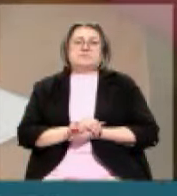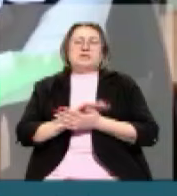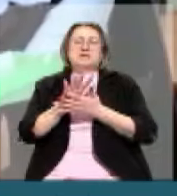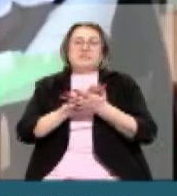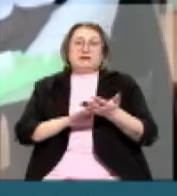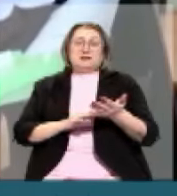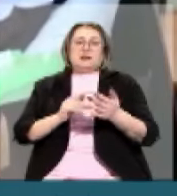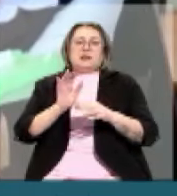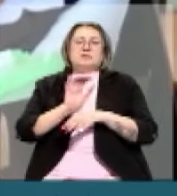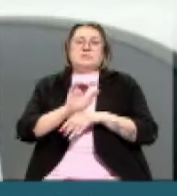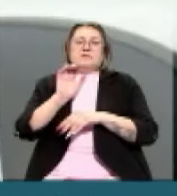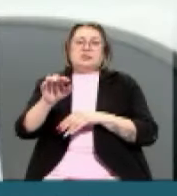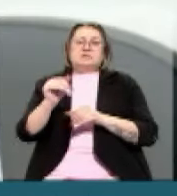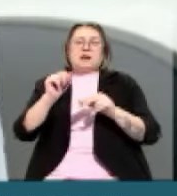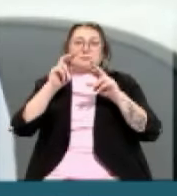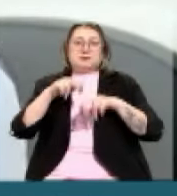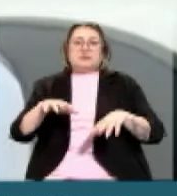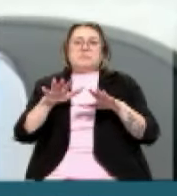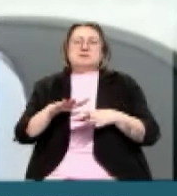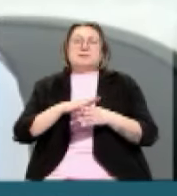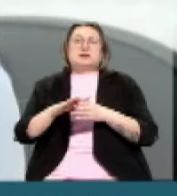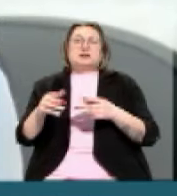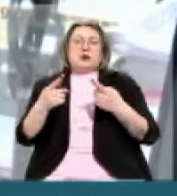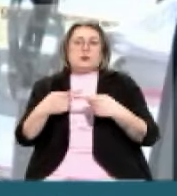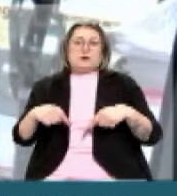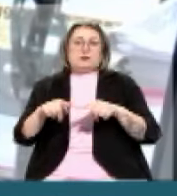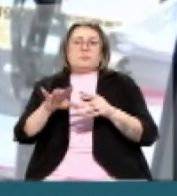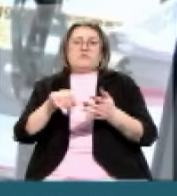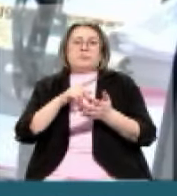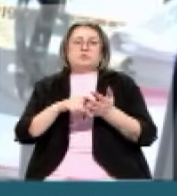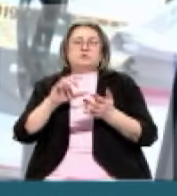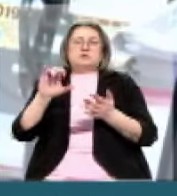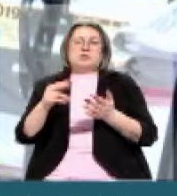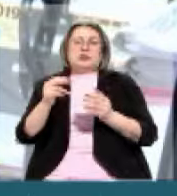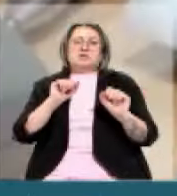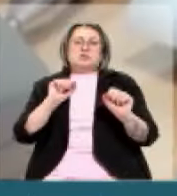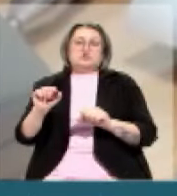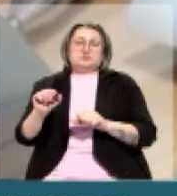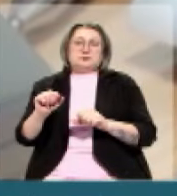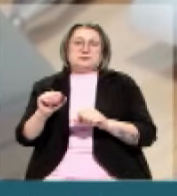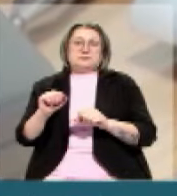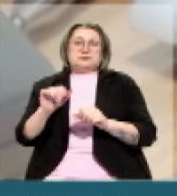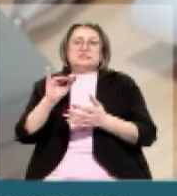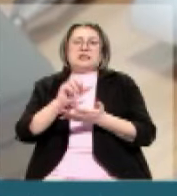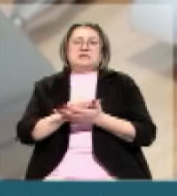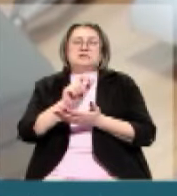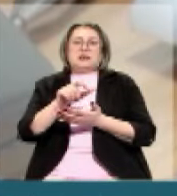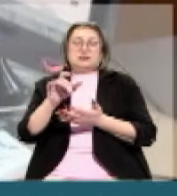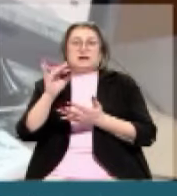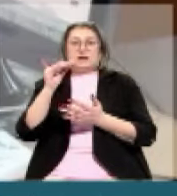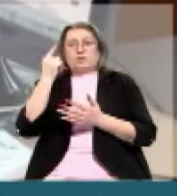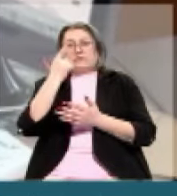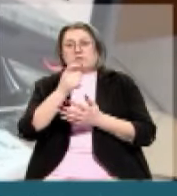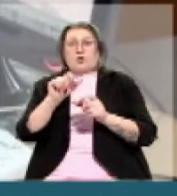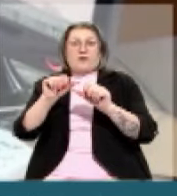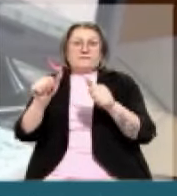Өтініш берушінің өтініші тіркелгені туралы хабарланып, халықты әлеуметтік қорғау және жұмыспен қамту мәселелері жөніндегі жергілікті